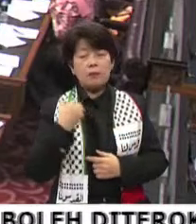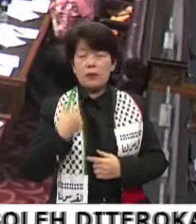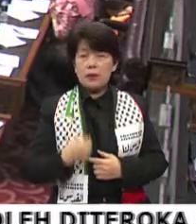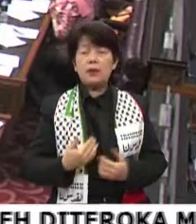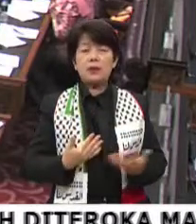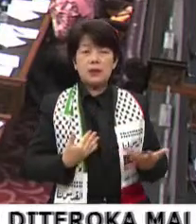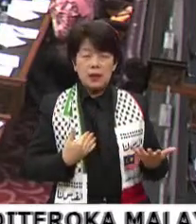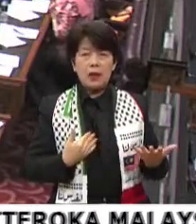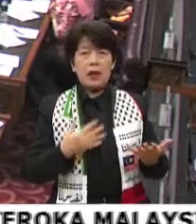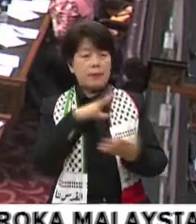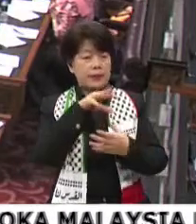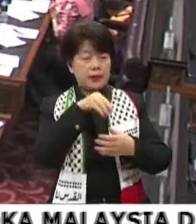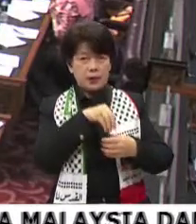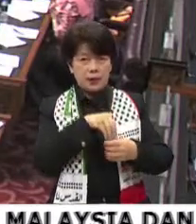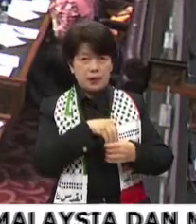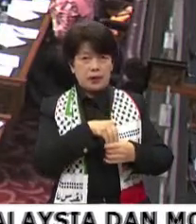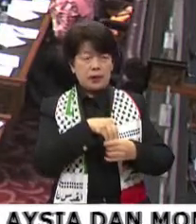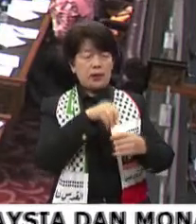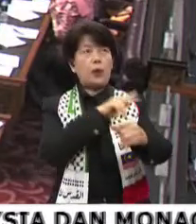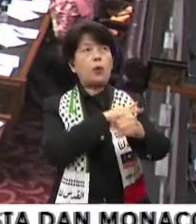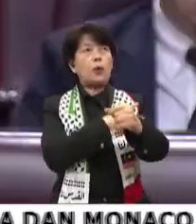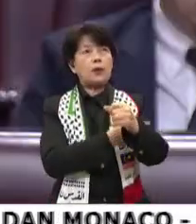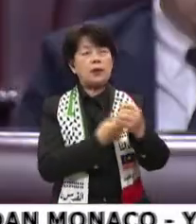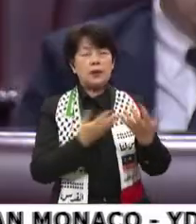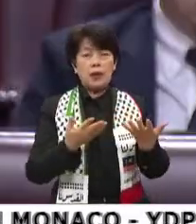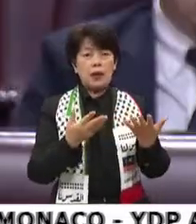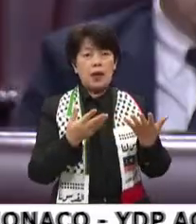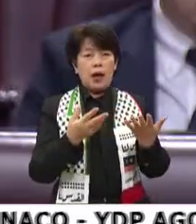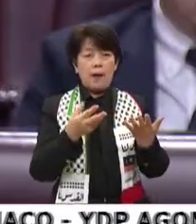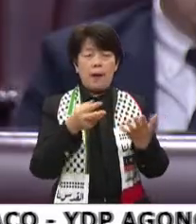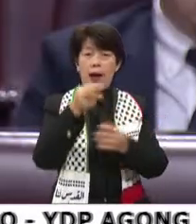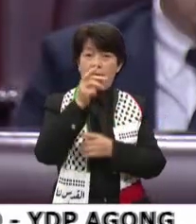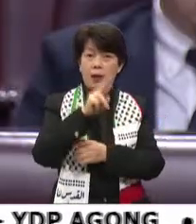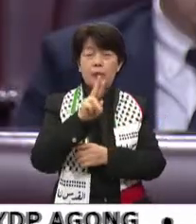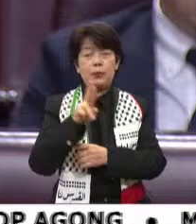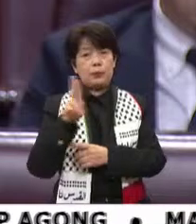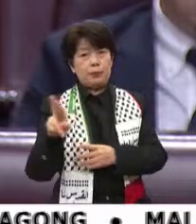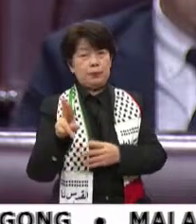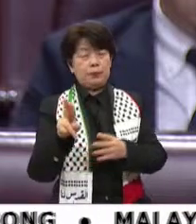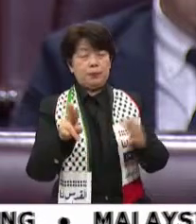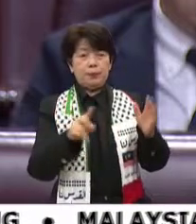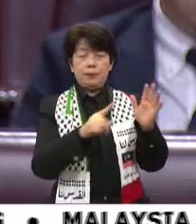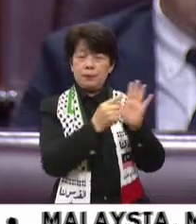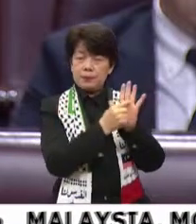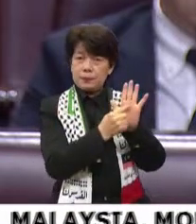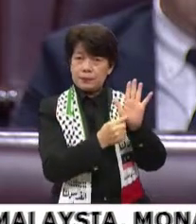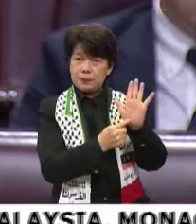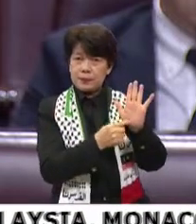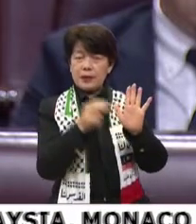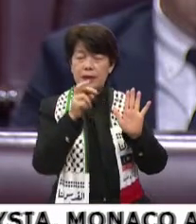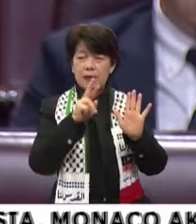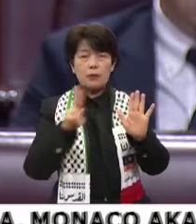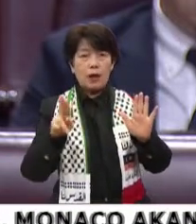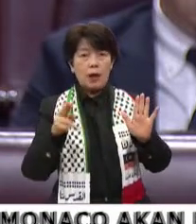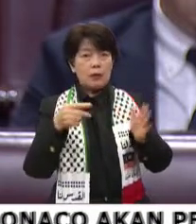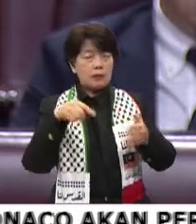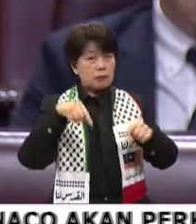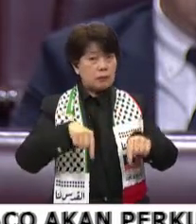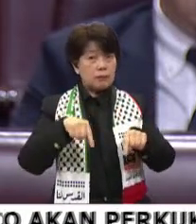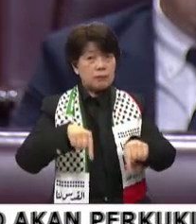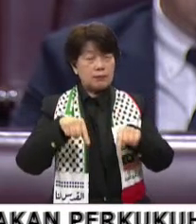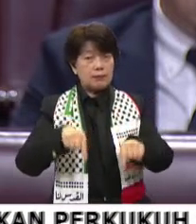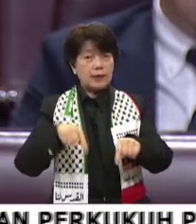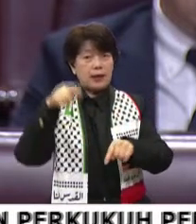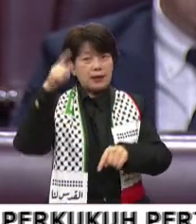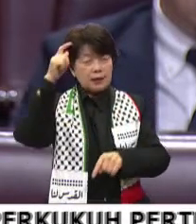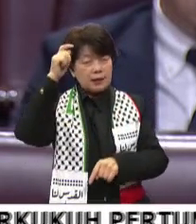menyertai pelbagai jawatankuasa mendraf undang-undang ini adalah merupakan satu-satunya R undang-undang setakat ini Tan Sri